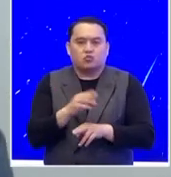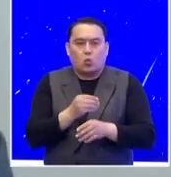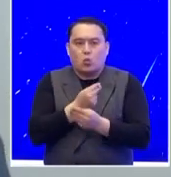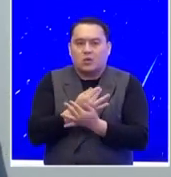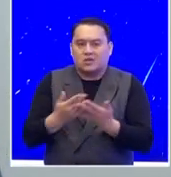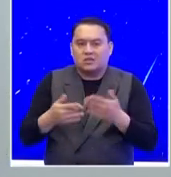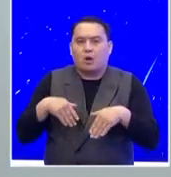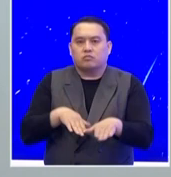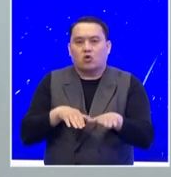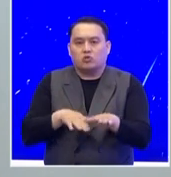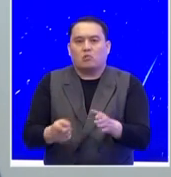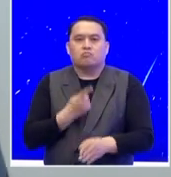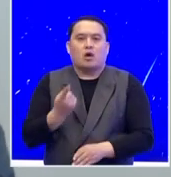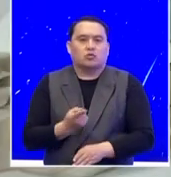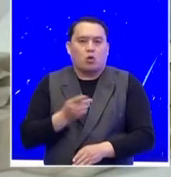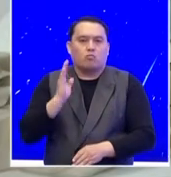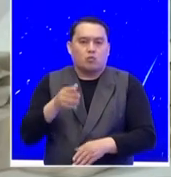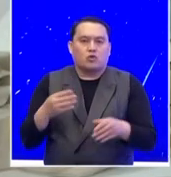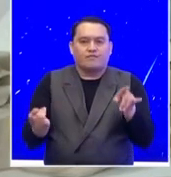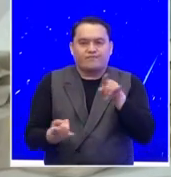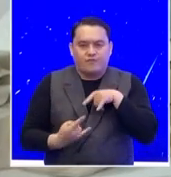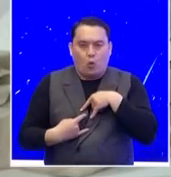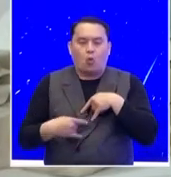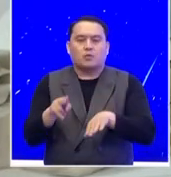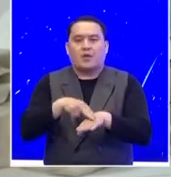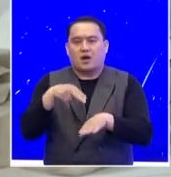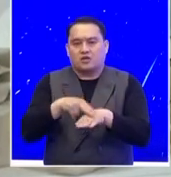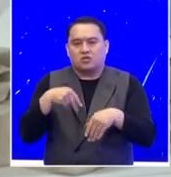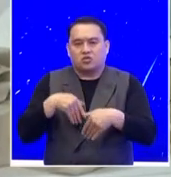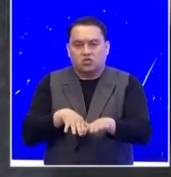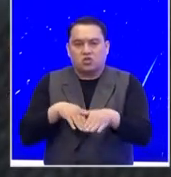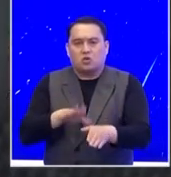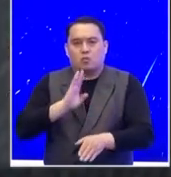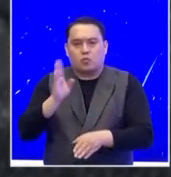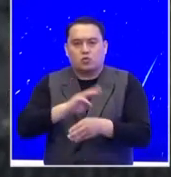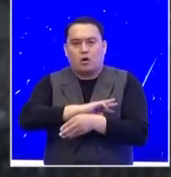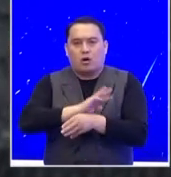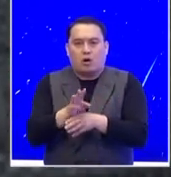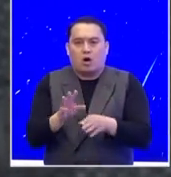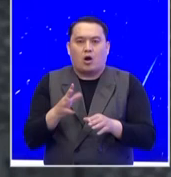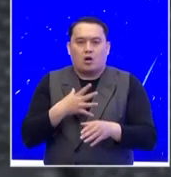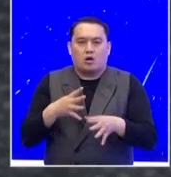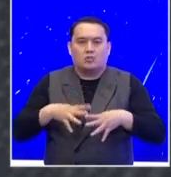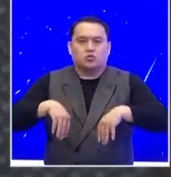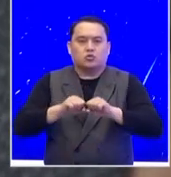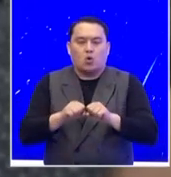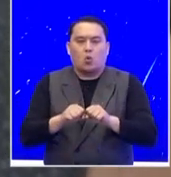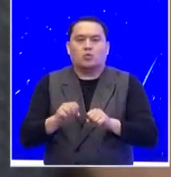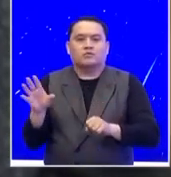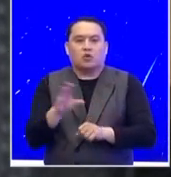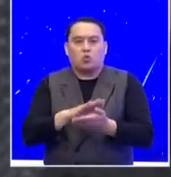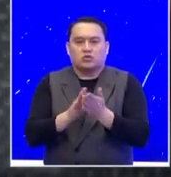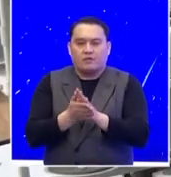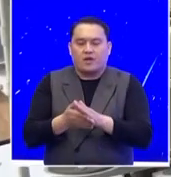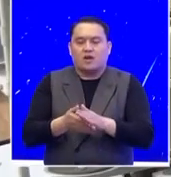ассортименте швейных мастерских отныне будет и форма для сотрудников правоохранительных органов, обеспечивающих охрану общественного порядка на блокпостах в